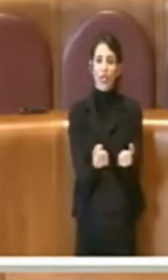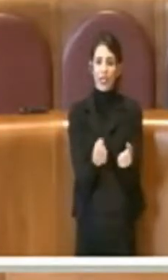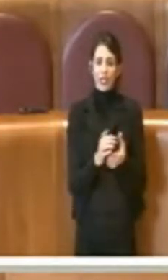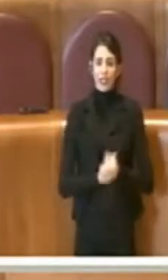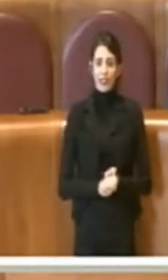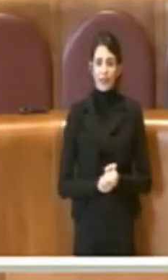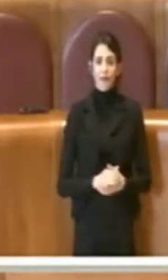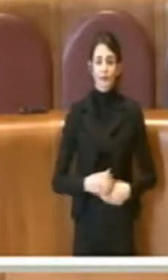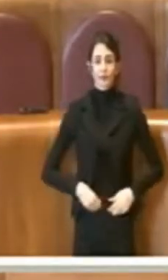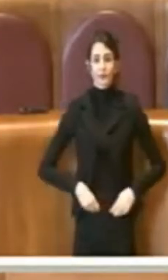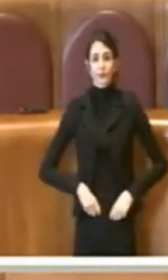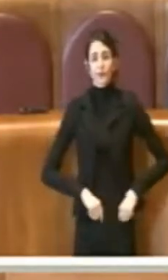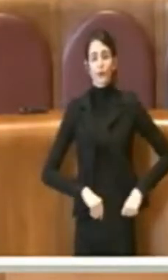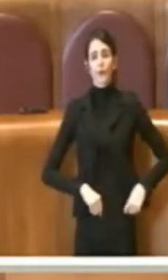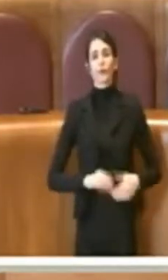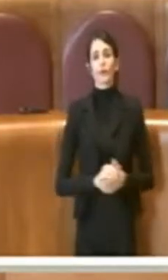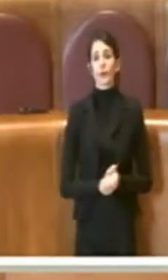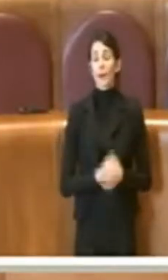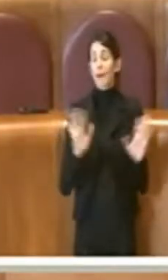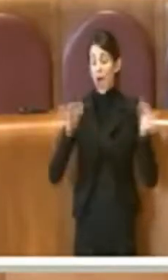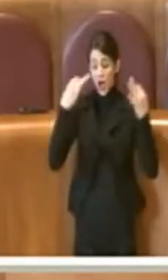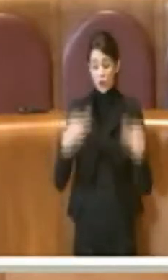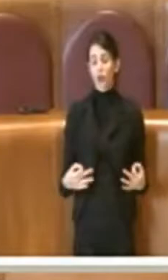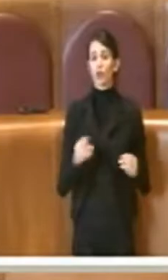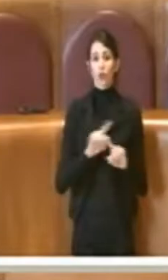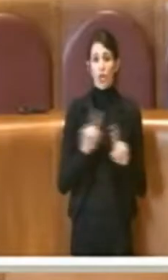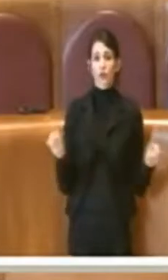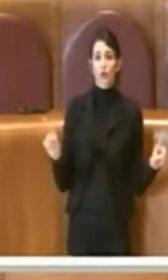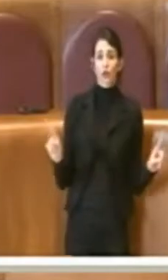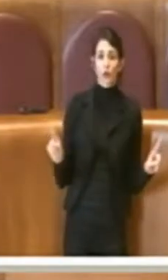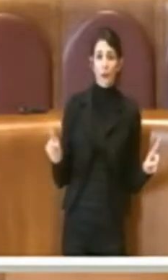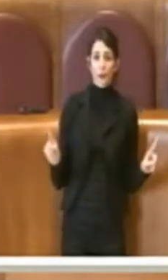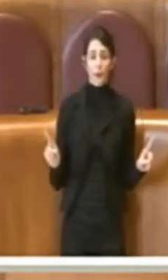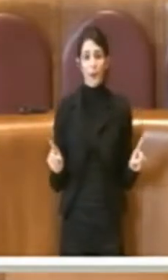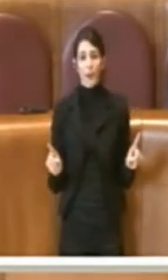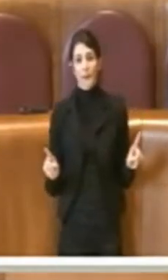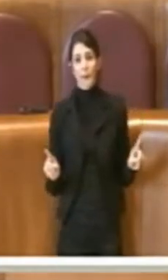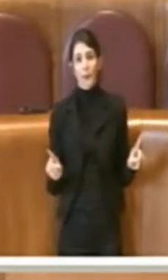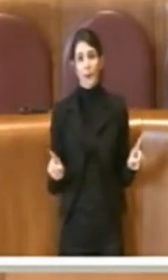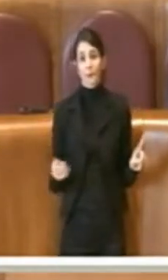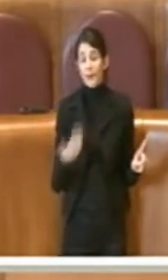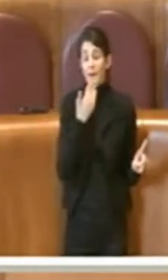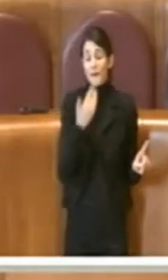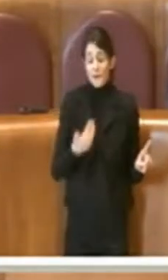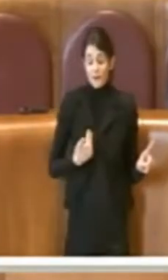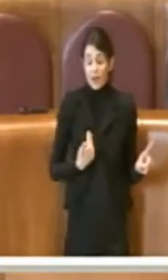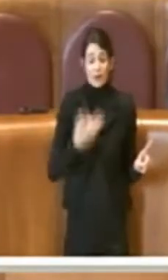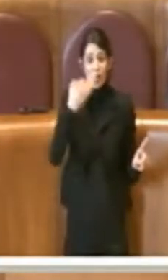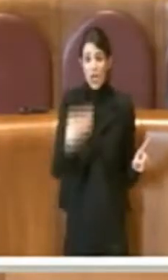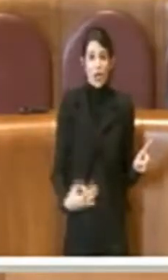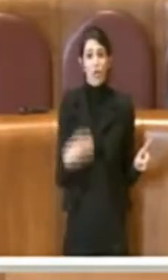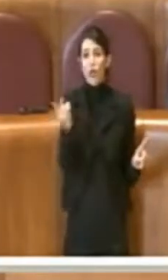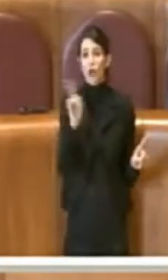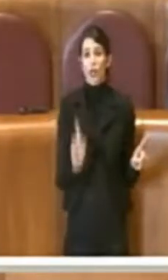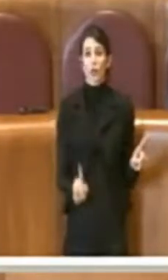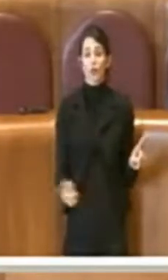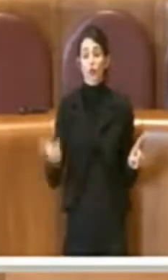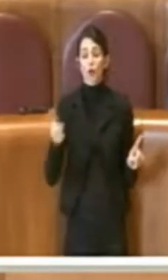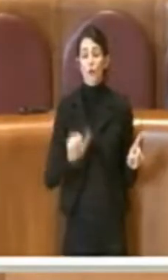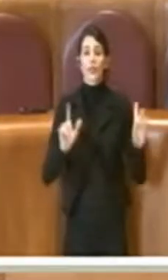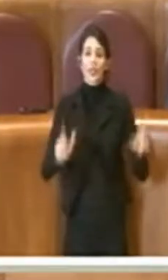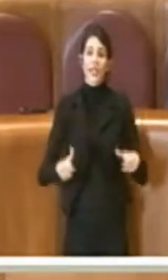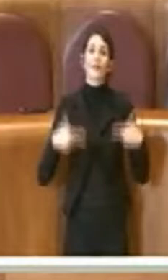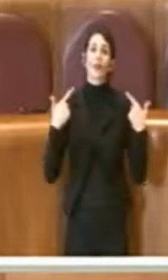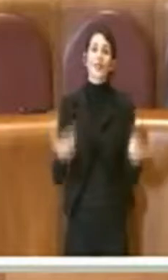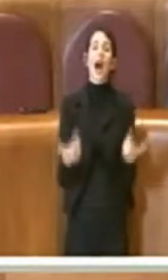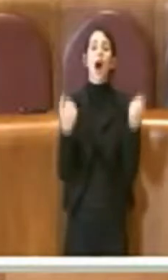peraltro assolutamente ingiuste per quanto mi riguarda, perché si legittima, si dà forza,